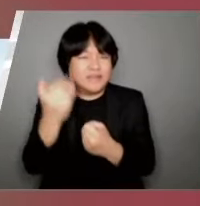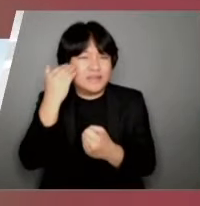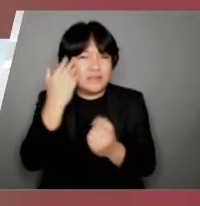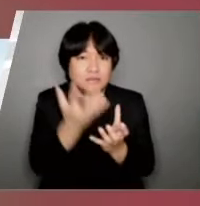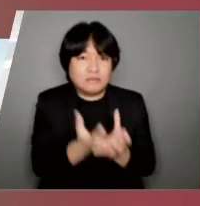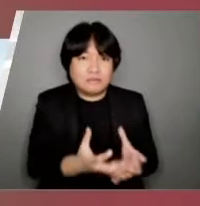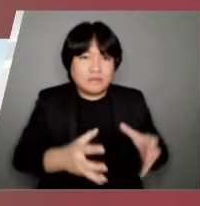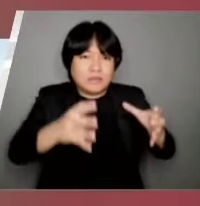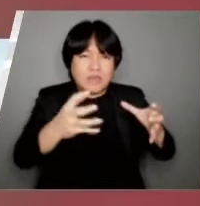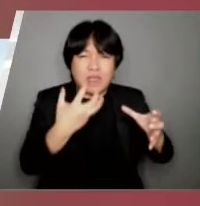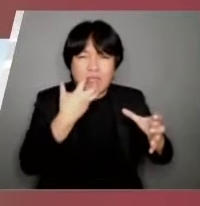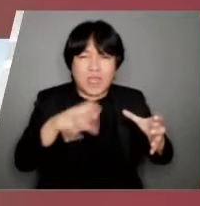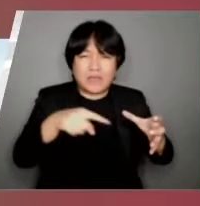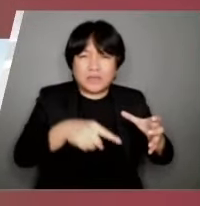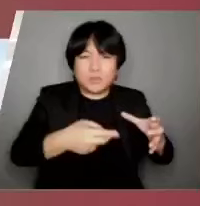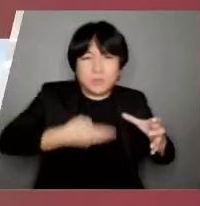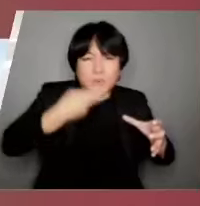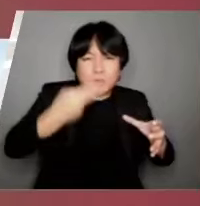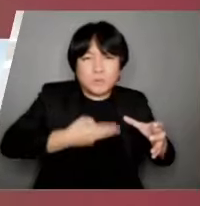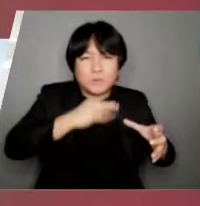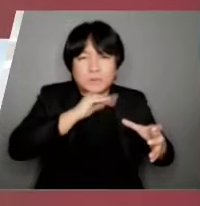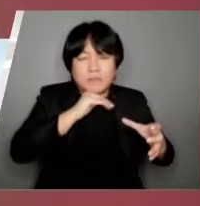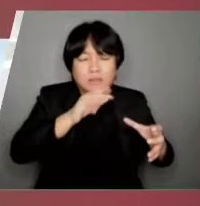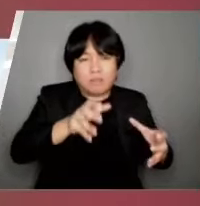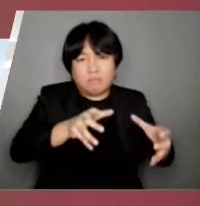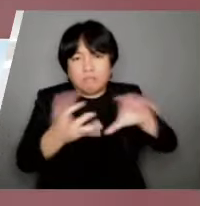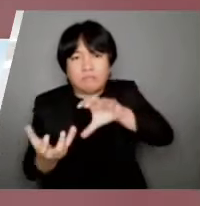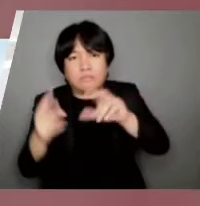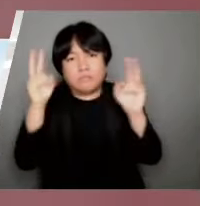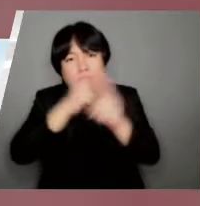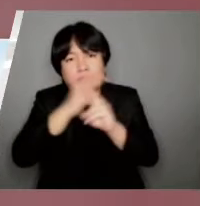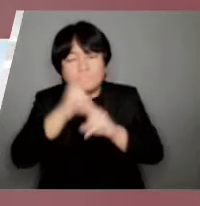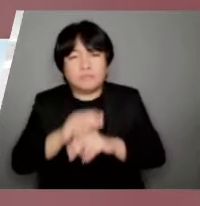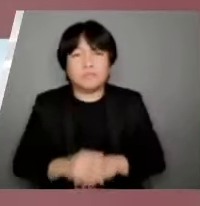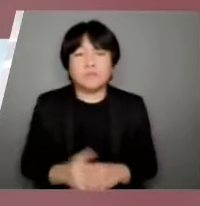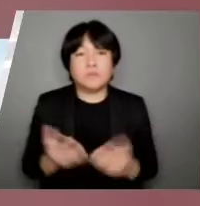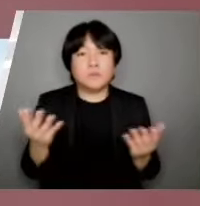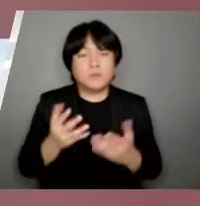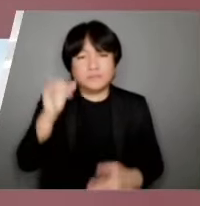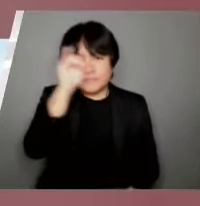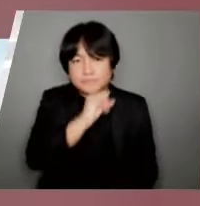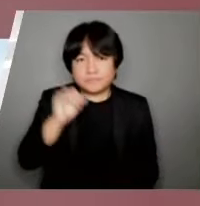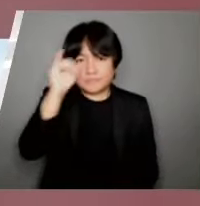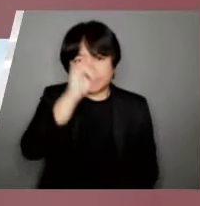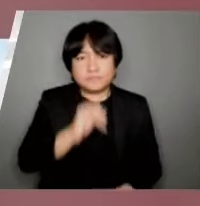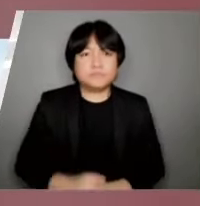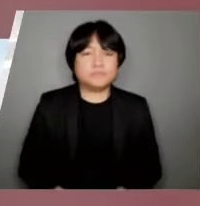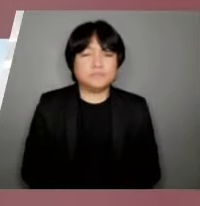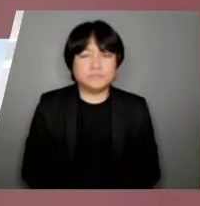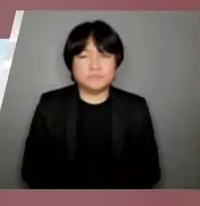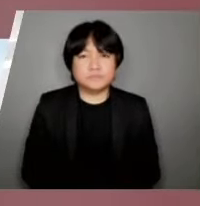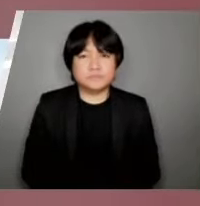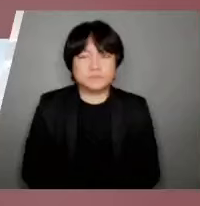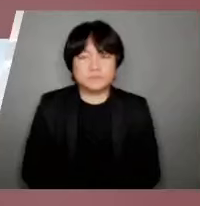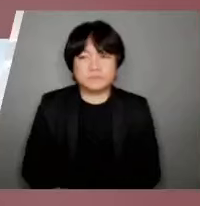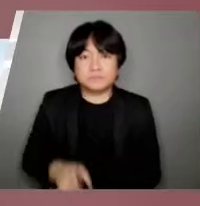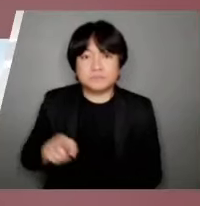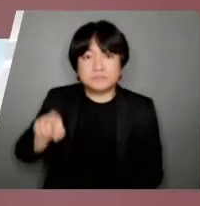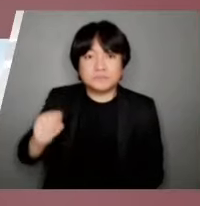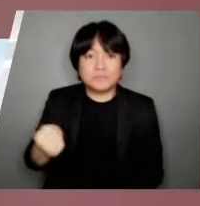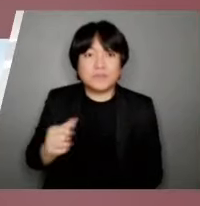choy. Nangyari ang insidente sa Purok 3 sa Barangay Pantalan, Carles, Iloilo. Ayon sa ina ng bata na si